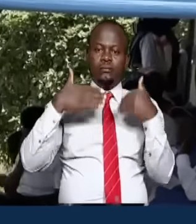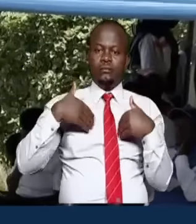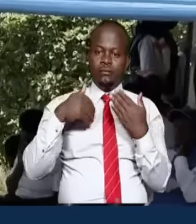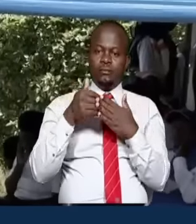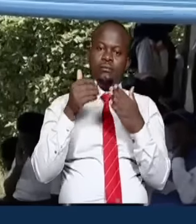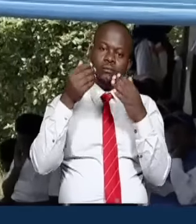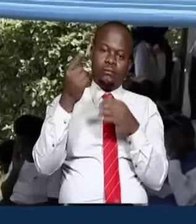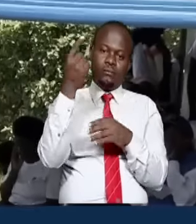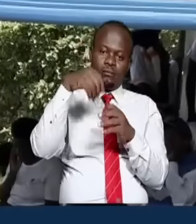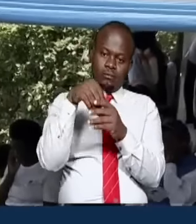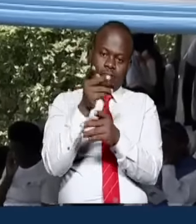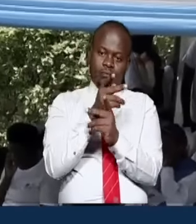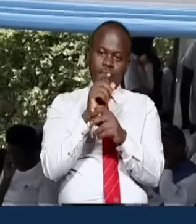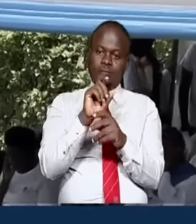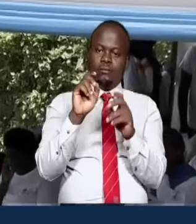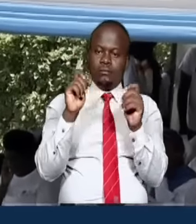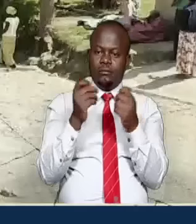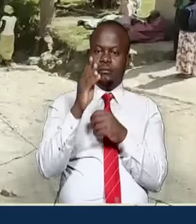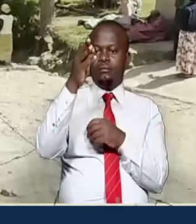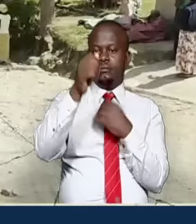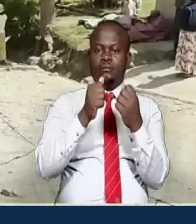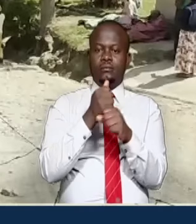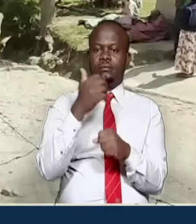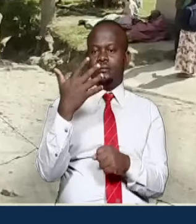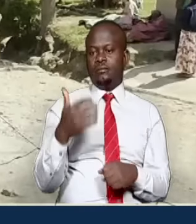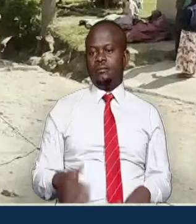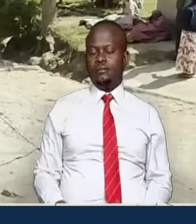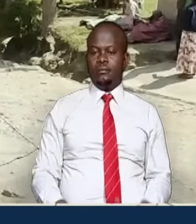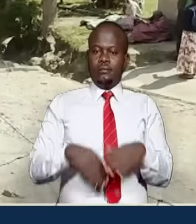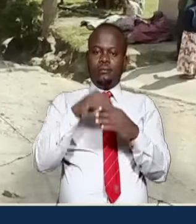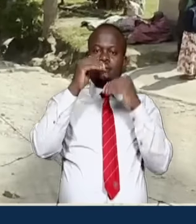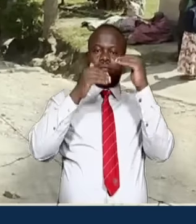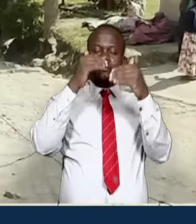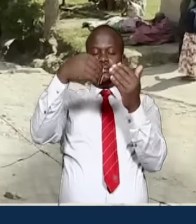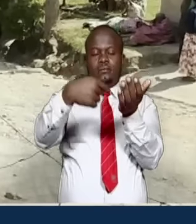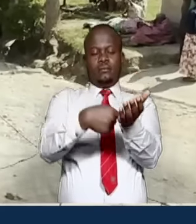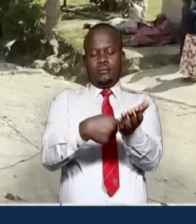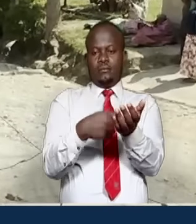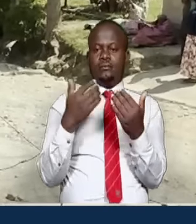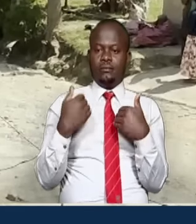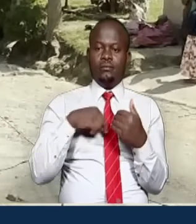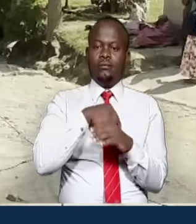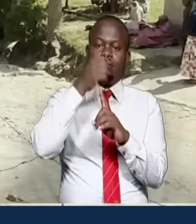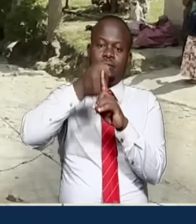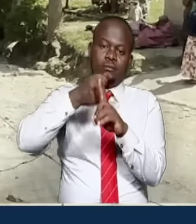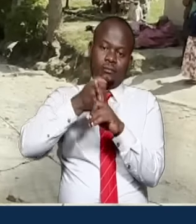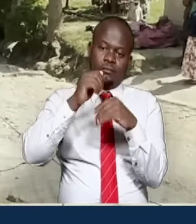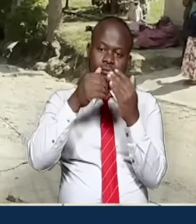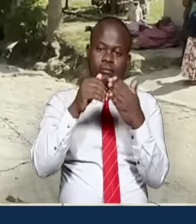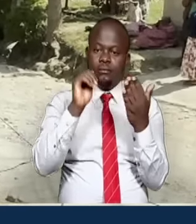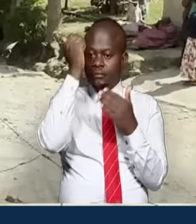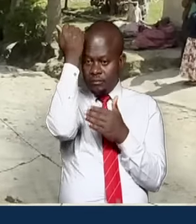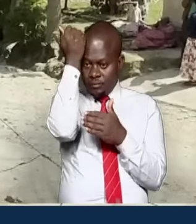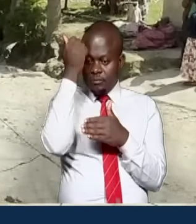rukaba rumwe mu byo bazitaho muri manda itaha y'imyaka 5. Nko mu rwego rw'ubuvuzi turaharanira ko mituelle de